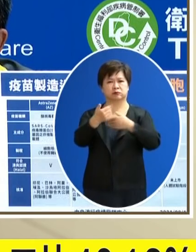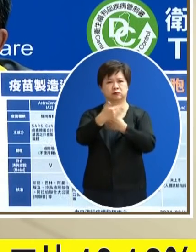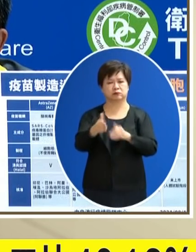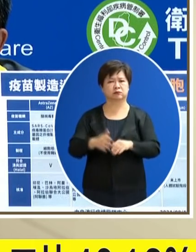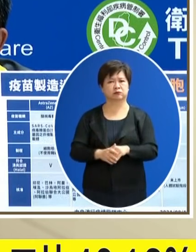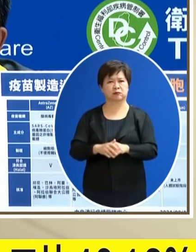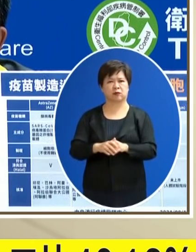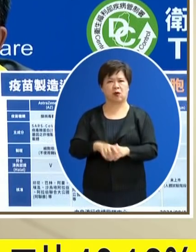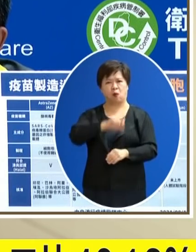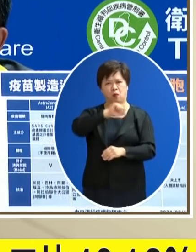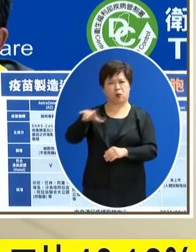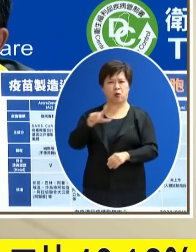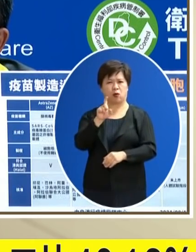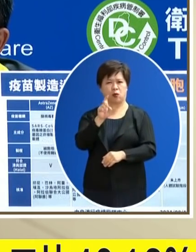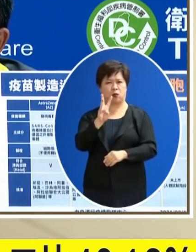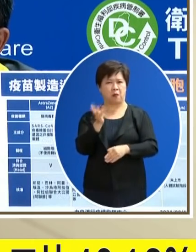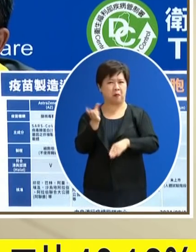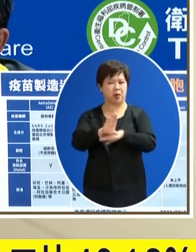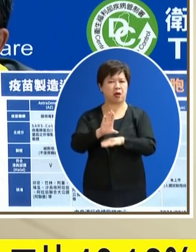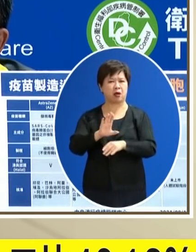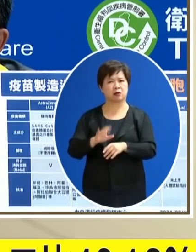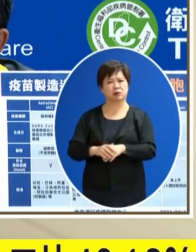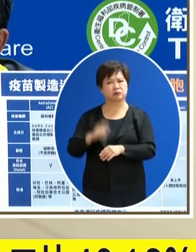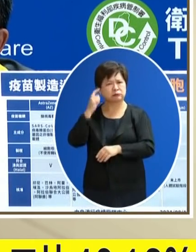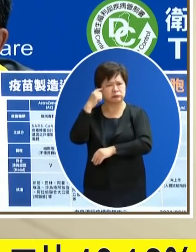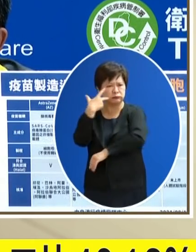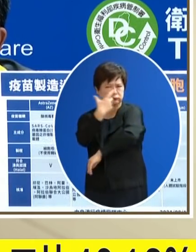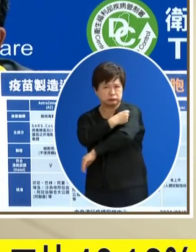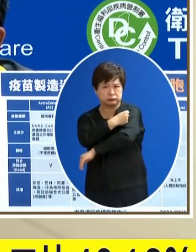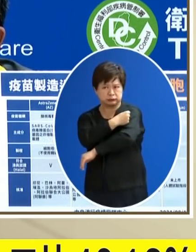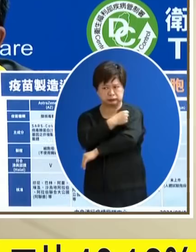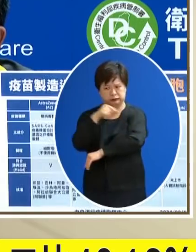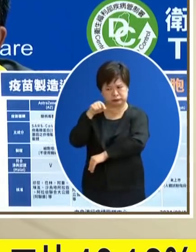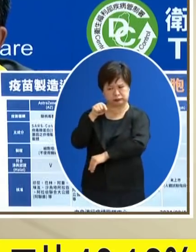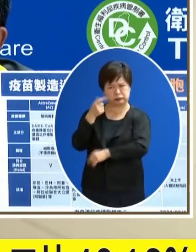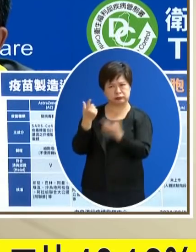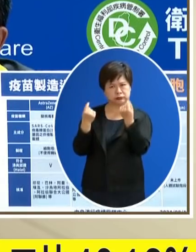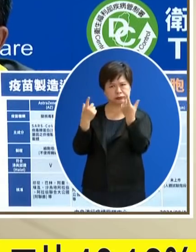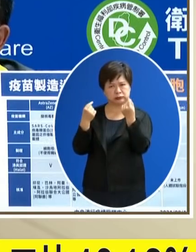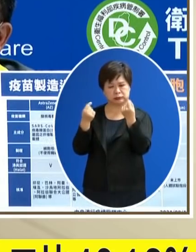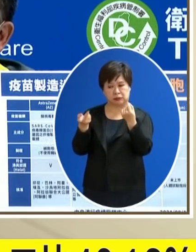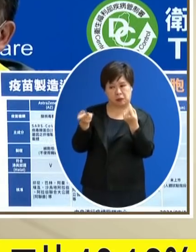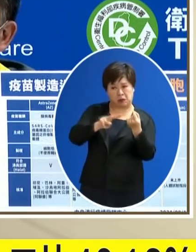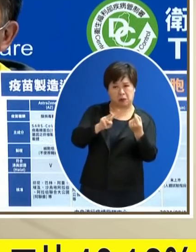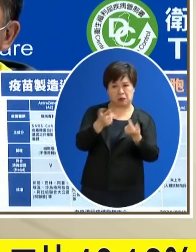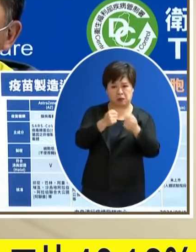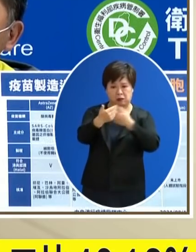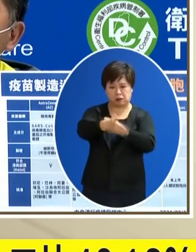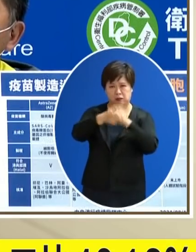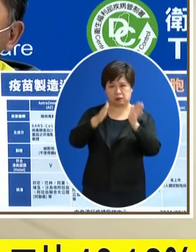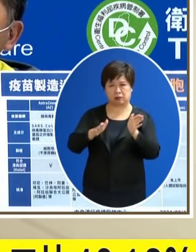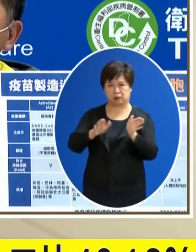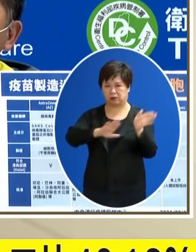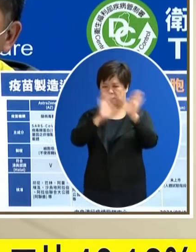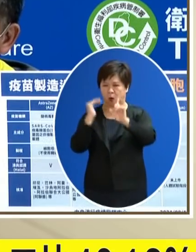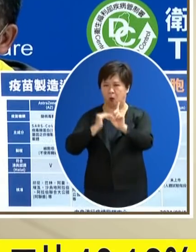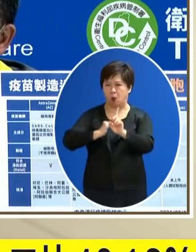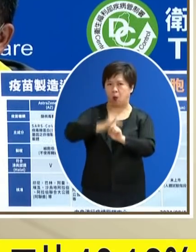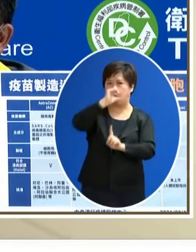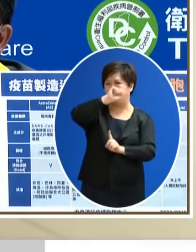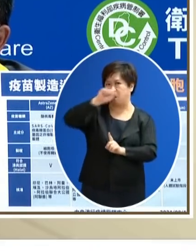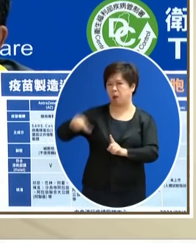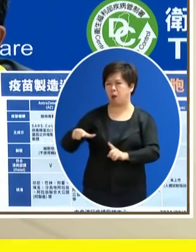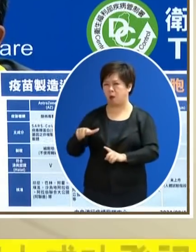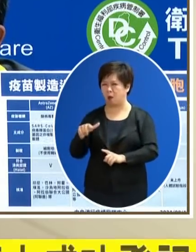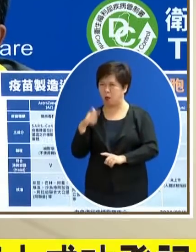是第一期的13倍。质疑说同一支疫苗为什么效价可以差，换实验室之后结果会差这么多。那也有学